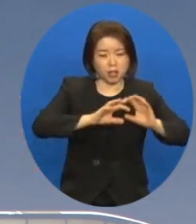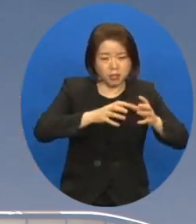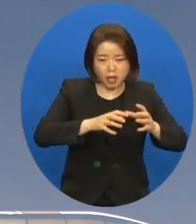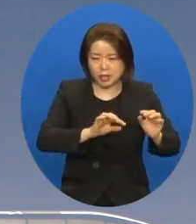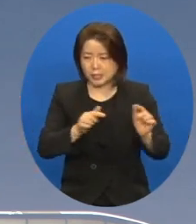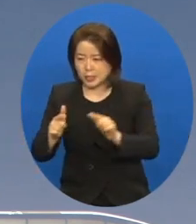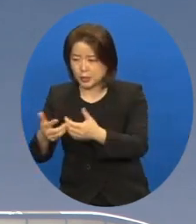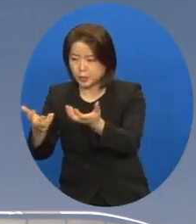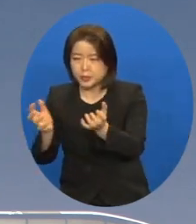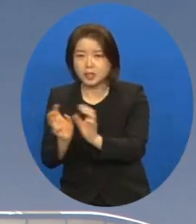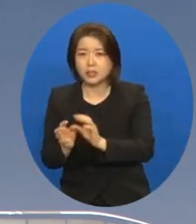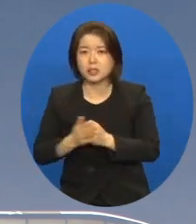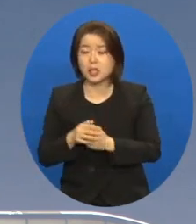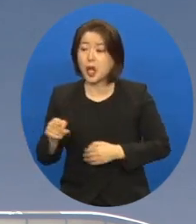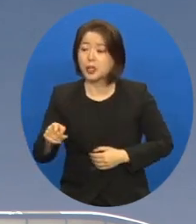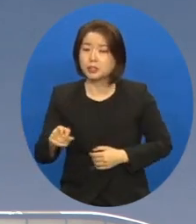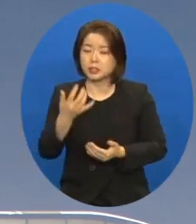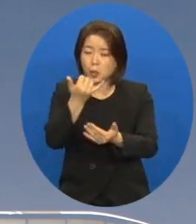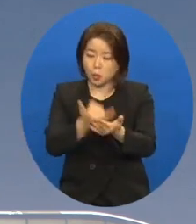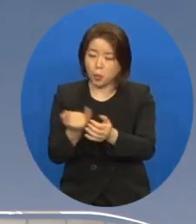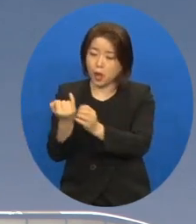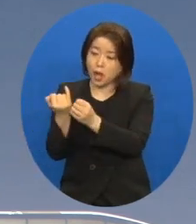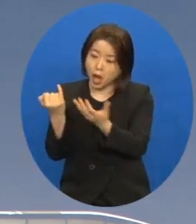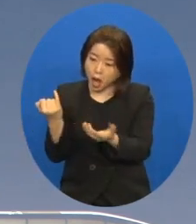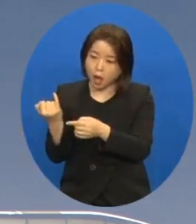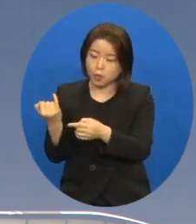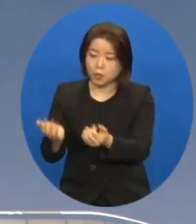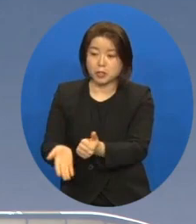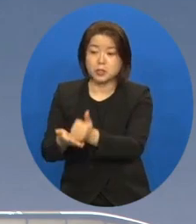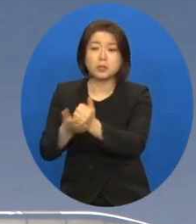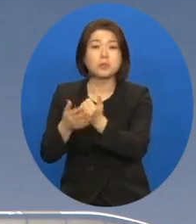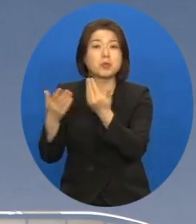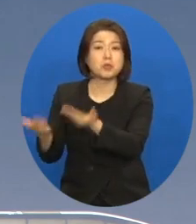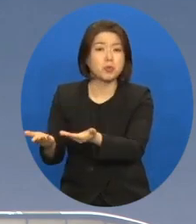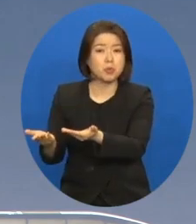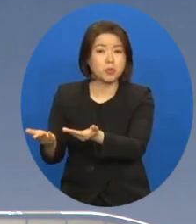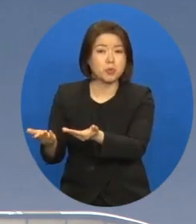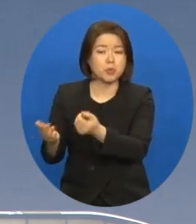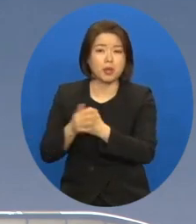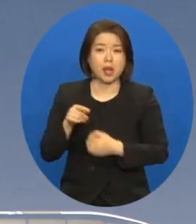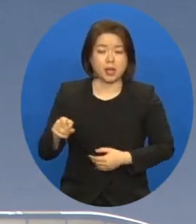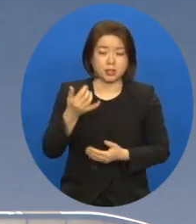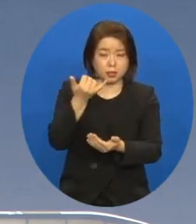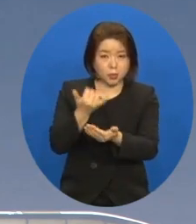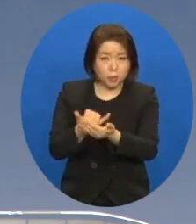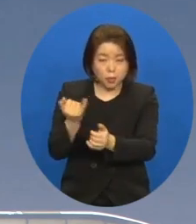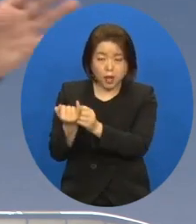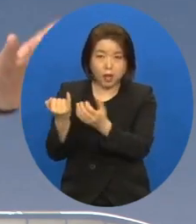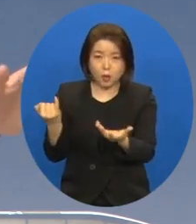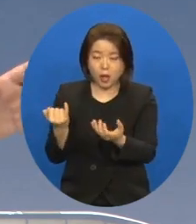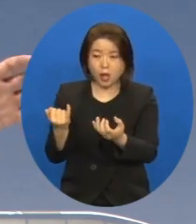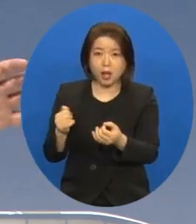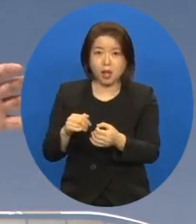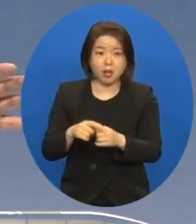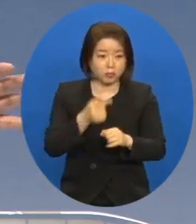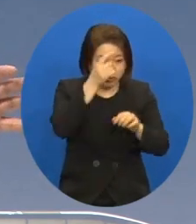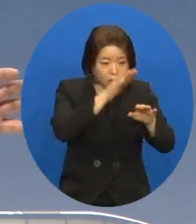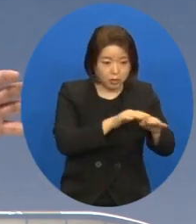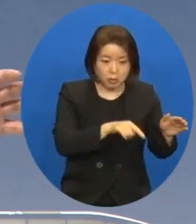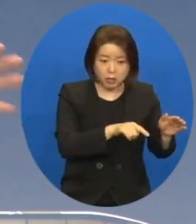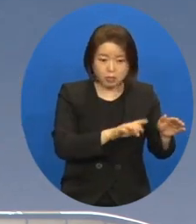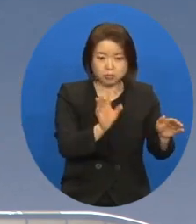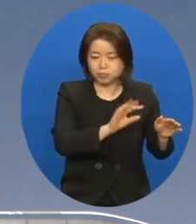여러 단체들이 그 고아와 과부들을 섬기다가 그 고아와 과부들이 다 예배당 앞에서